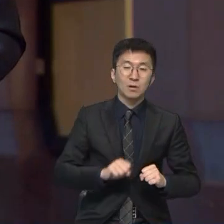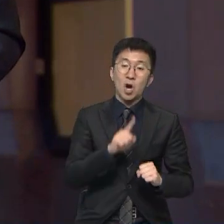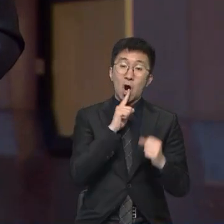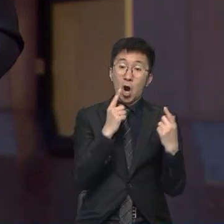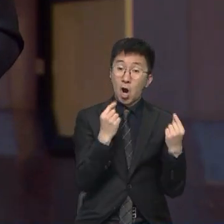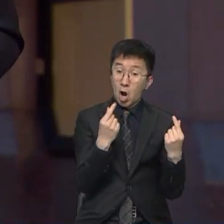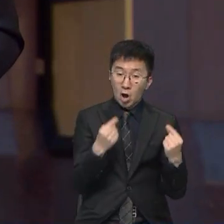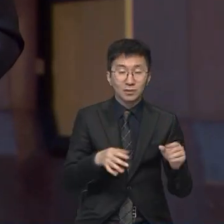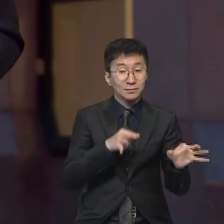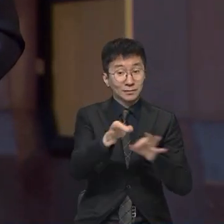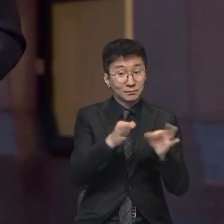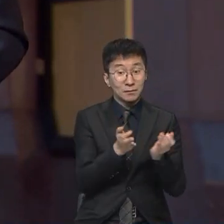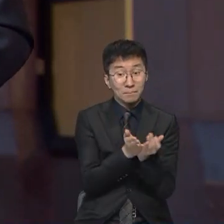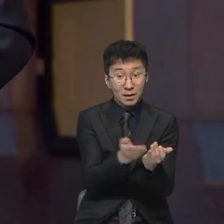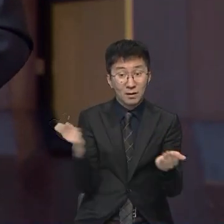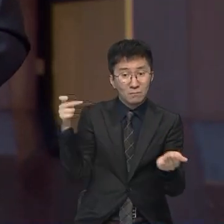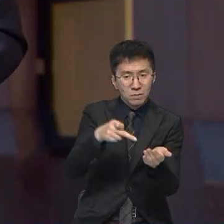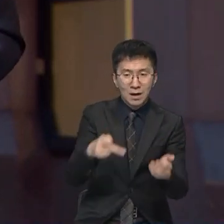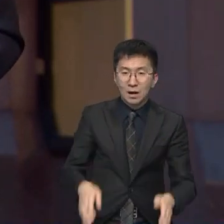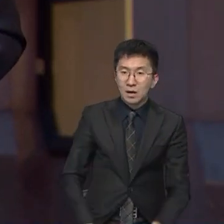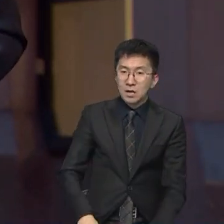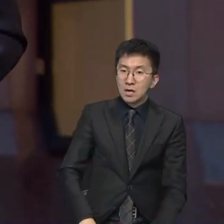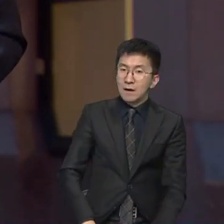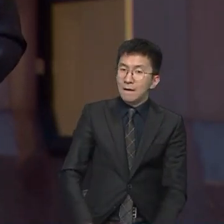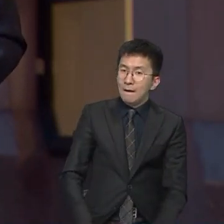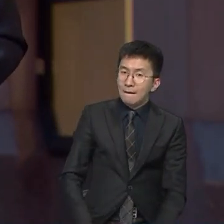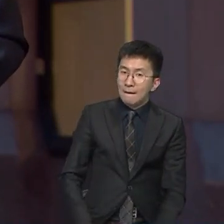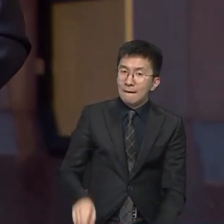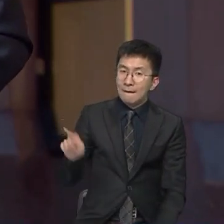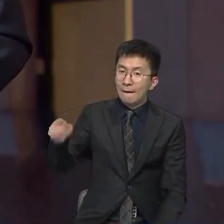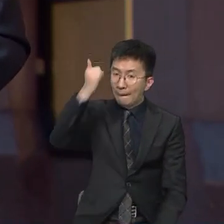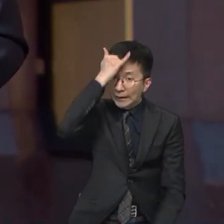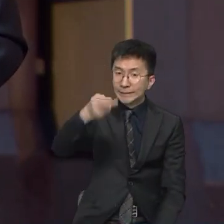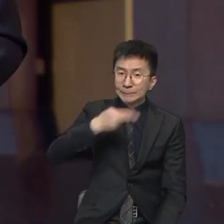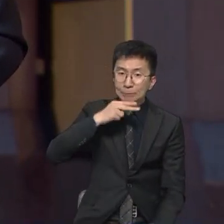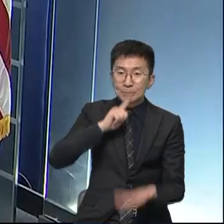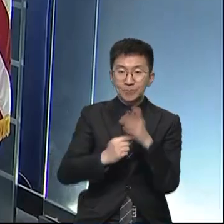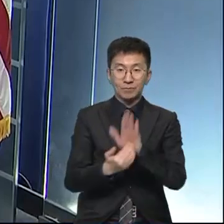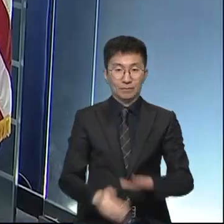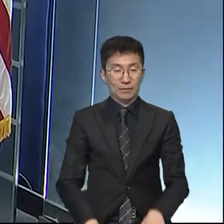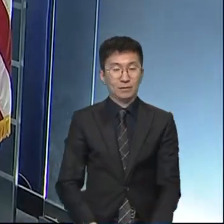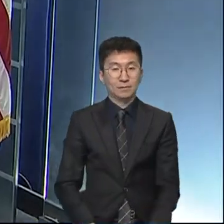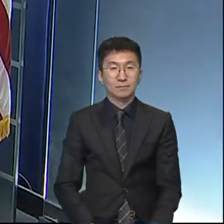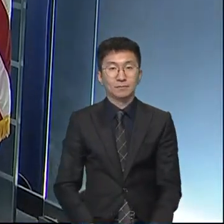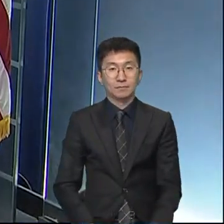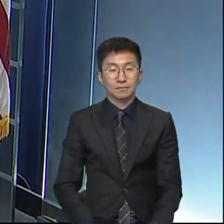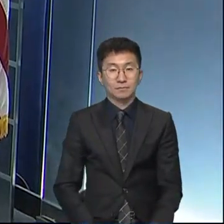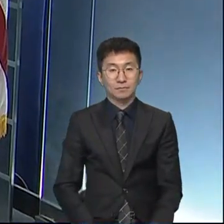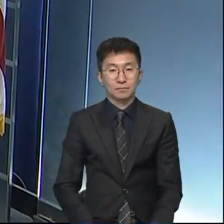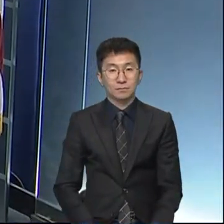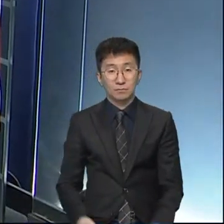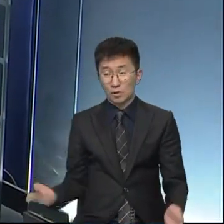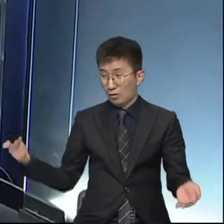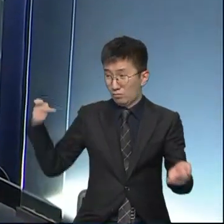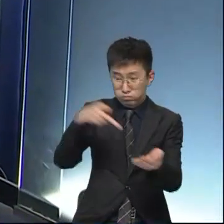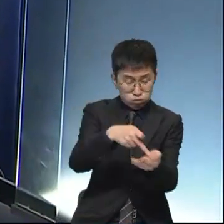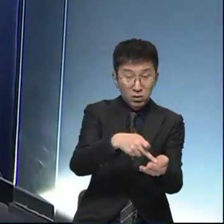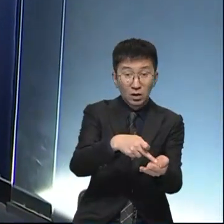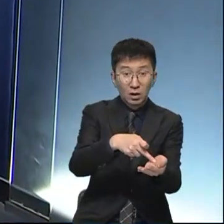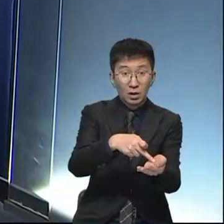상업용 선박에 대한 공격은 있을 수 없다는 점을 강조하고 나섰습니다. 특히 공격받은 배들이